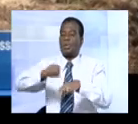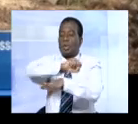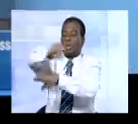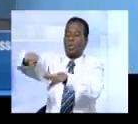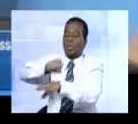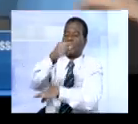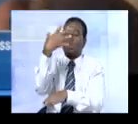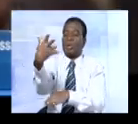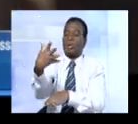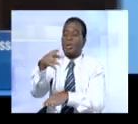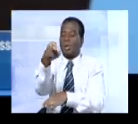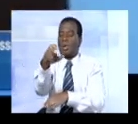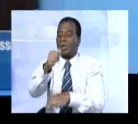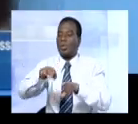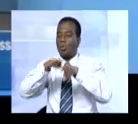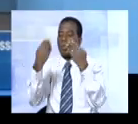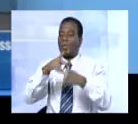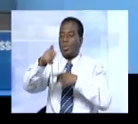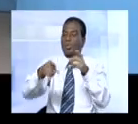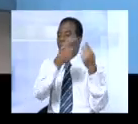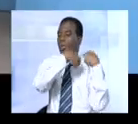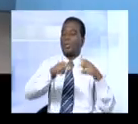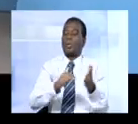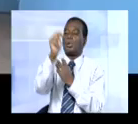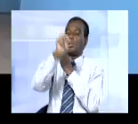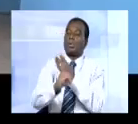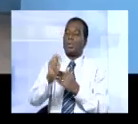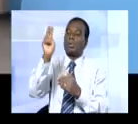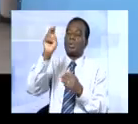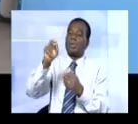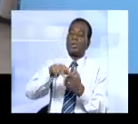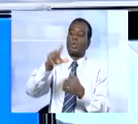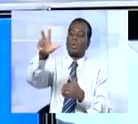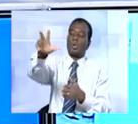5 hectares, ouvert au public depuis novembre 2013.